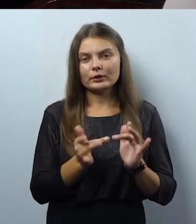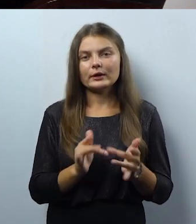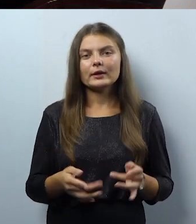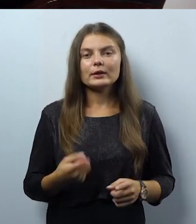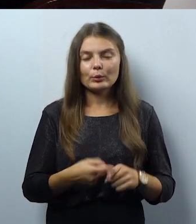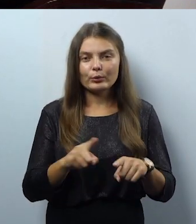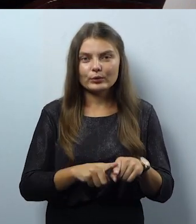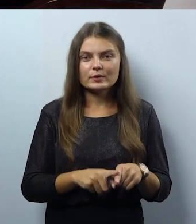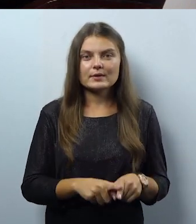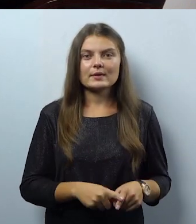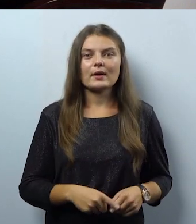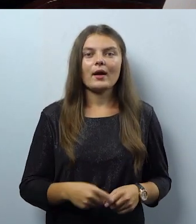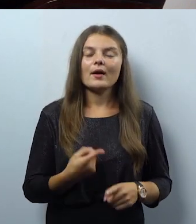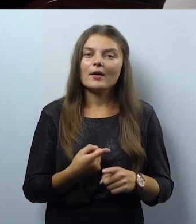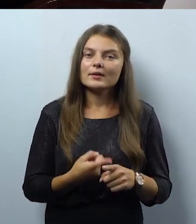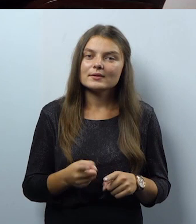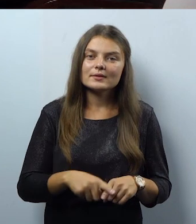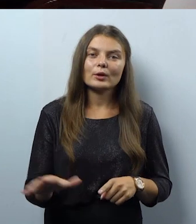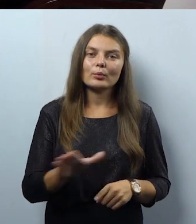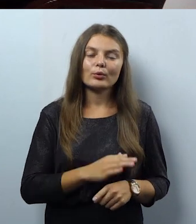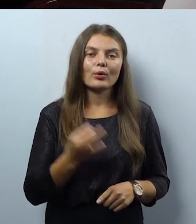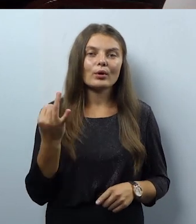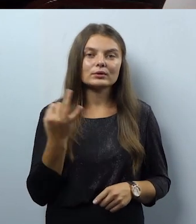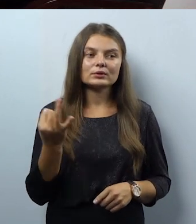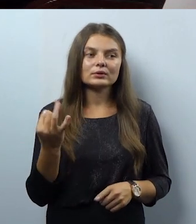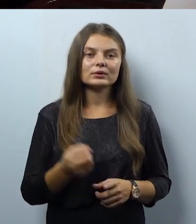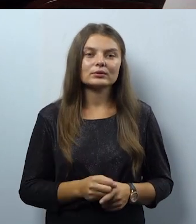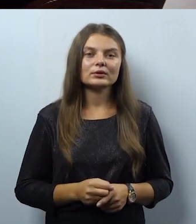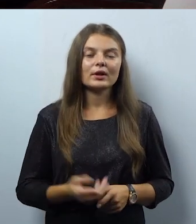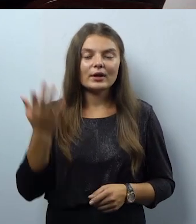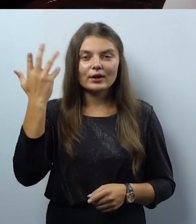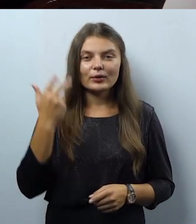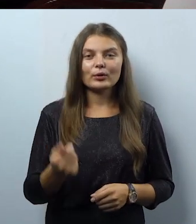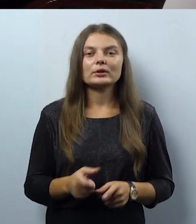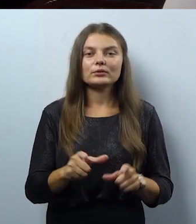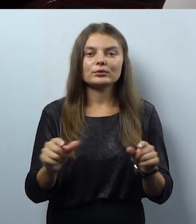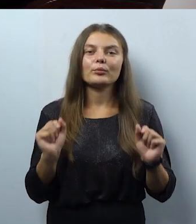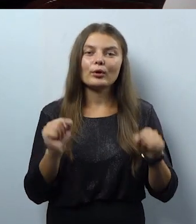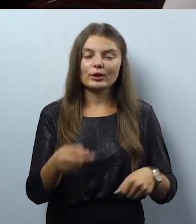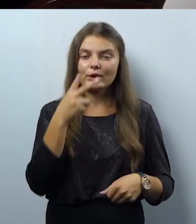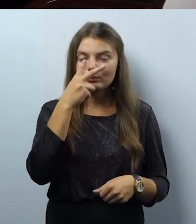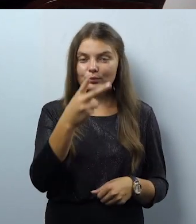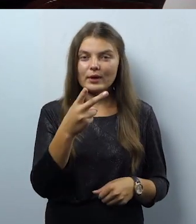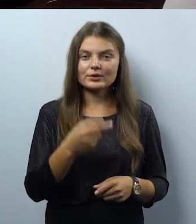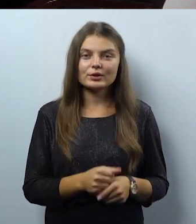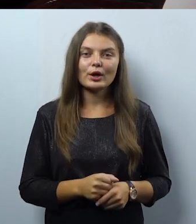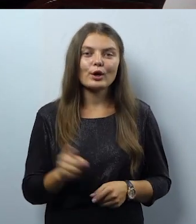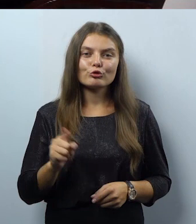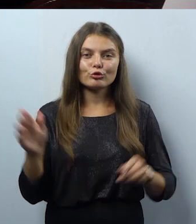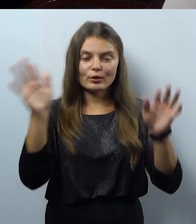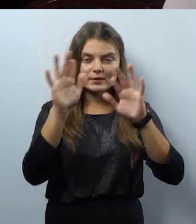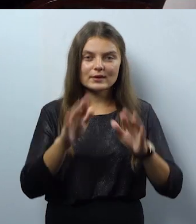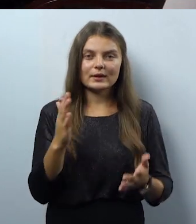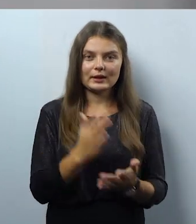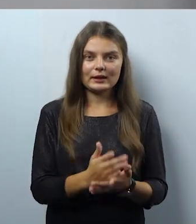це от таке жваве обговорення припадало на зимовий період. Коли люди могли побачити, що замість білого снігу в нас чорний